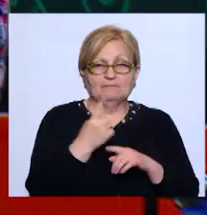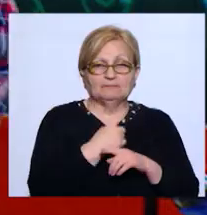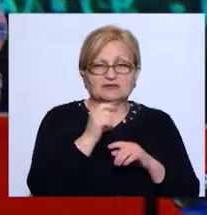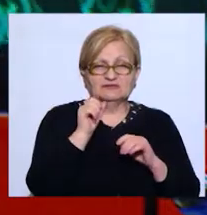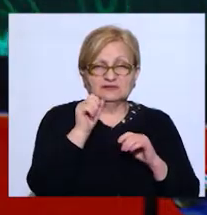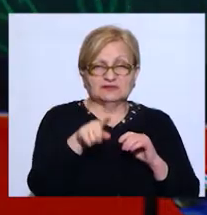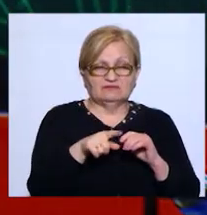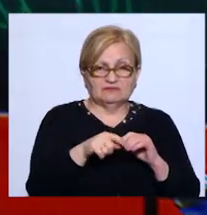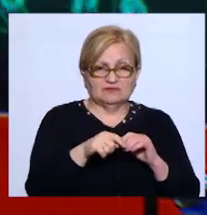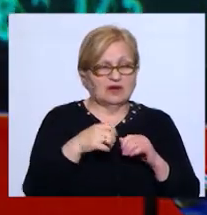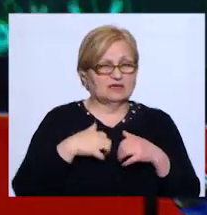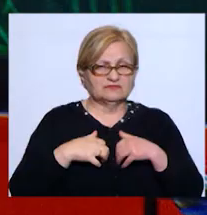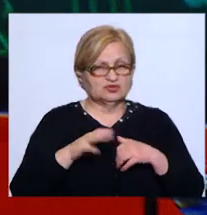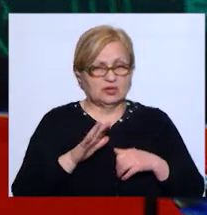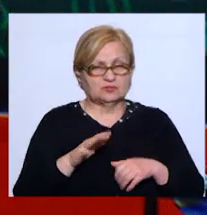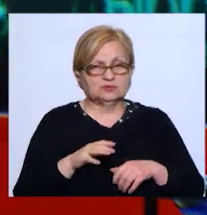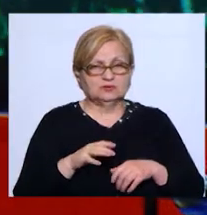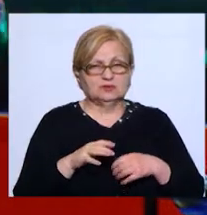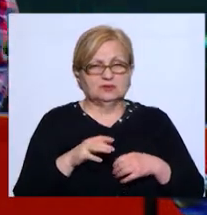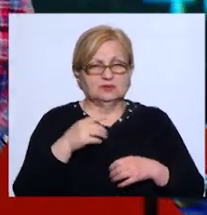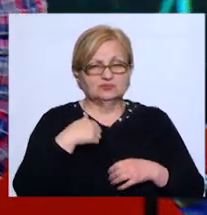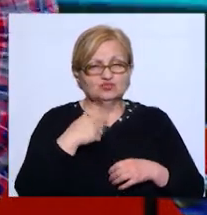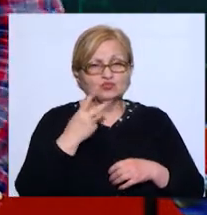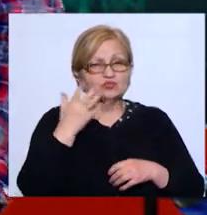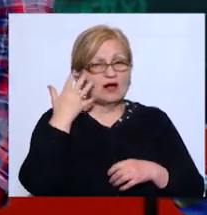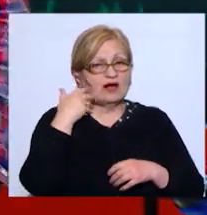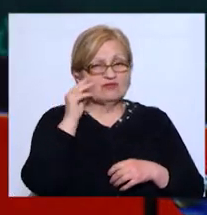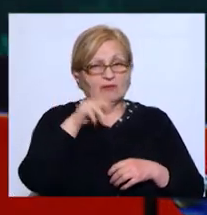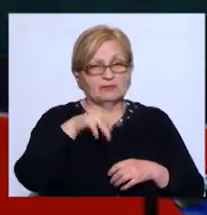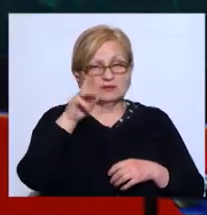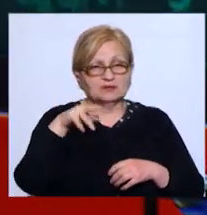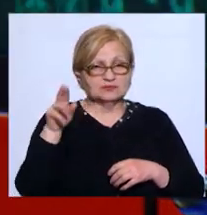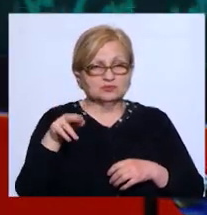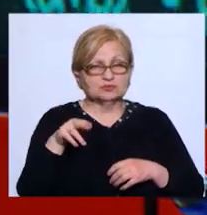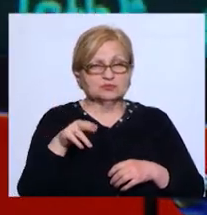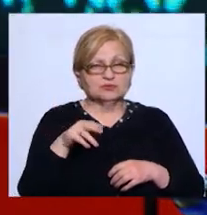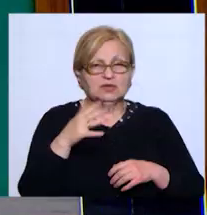რომელსაც ვასრულებთ, ამიტომ არ ვიჩქაროთ. ჩვენ უნდა გავაფერადოთ კვადრატის